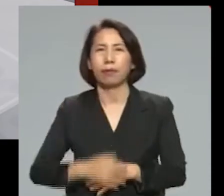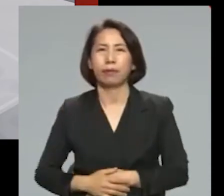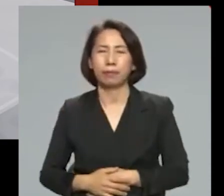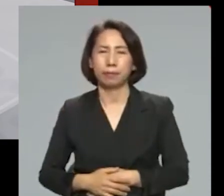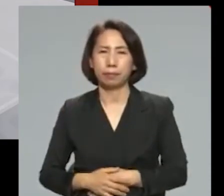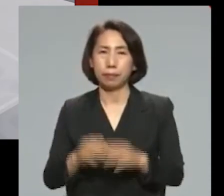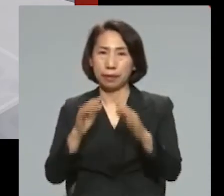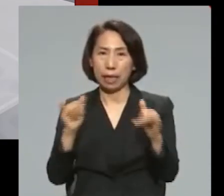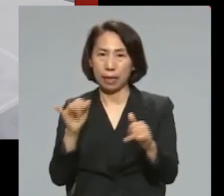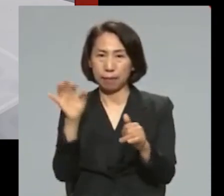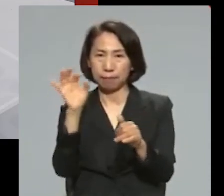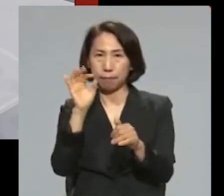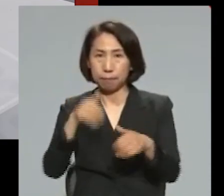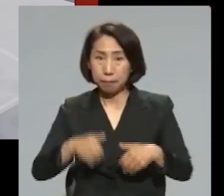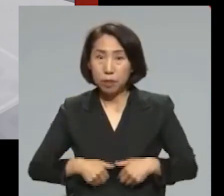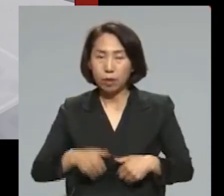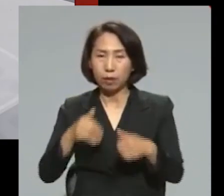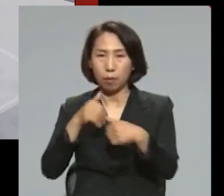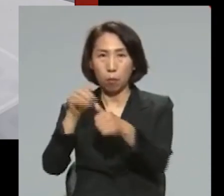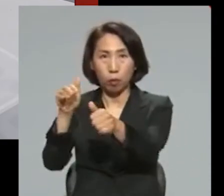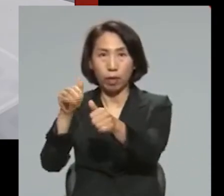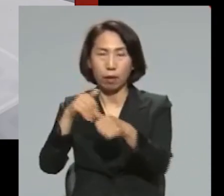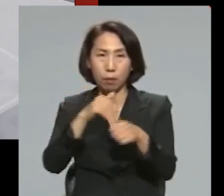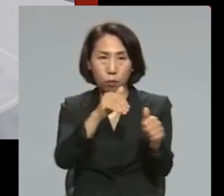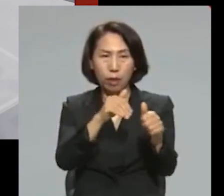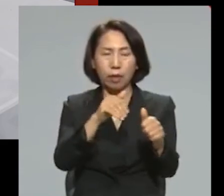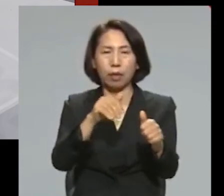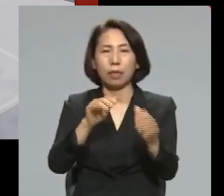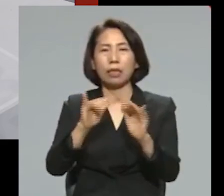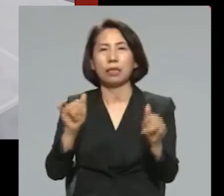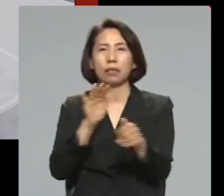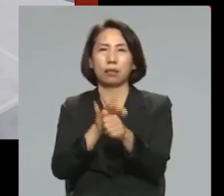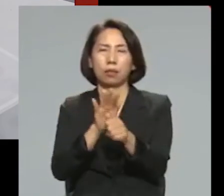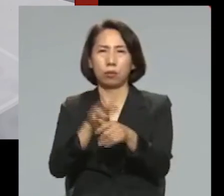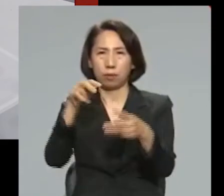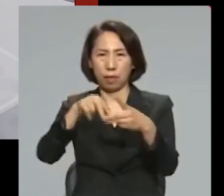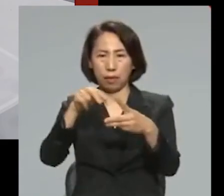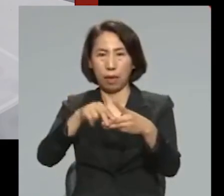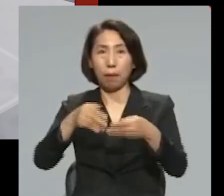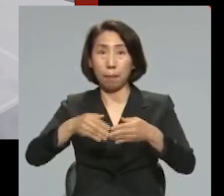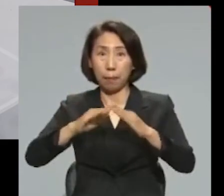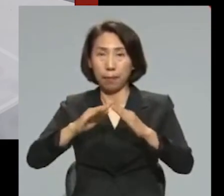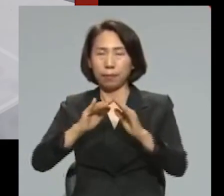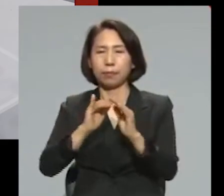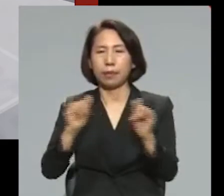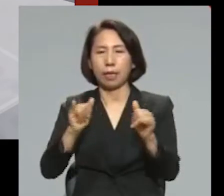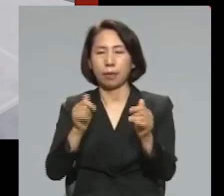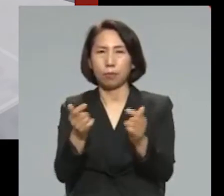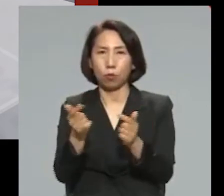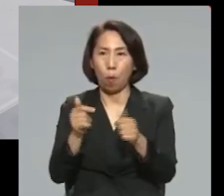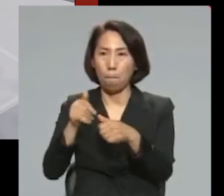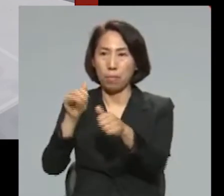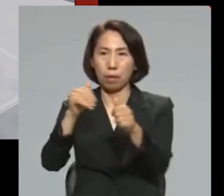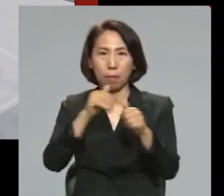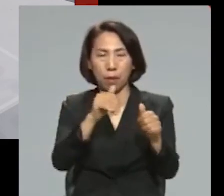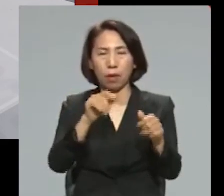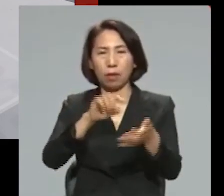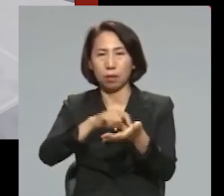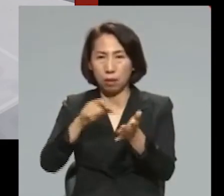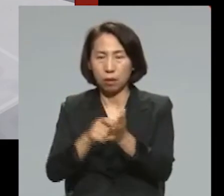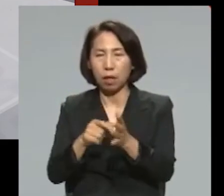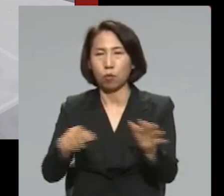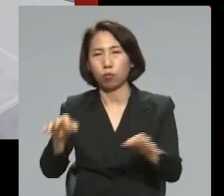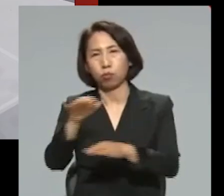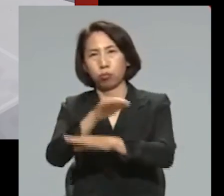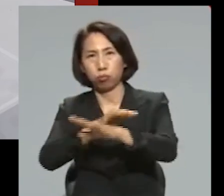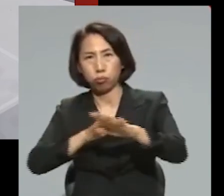원활한 인력 수급을 위해서 인력 지원 센터를 설치를 해서 인력이 제대로 적기에 인력이